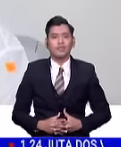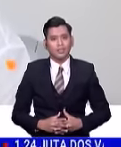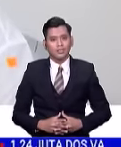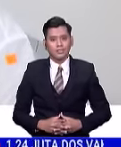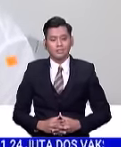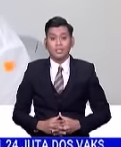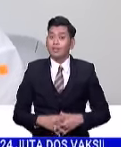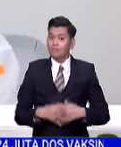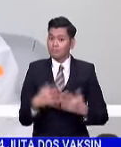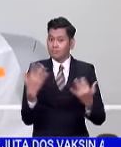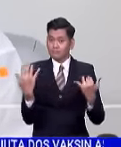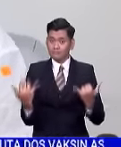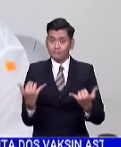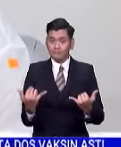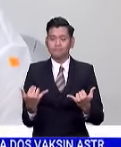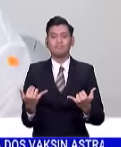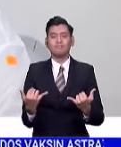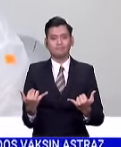Setakat hari ini,